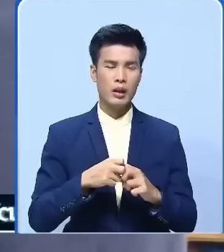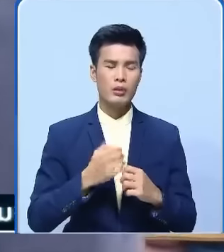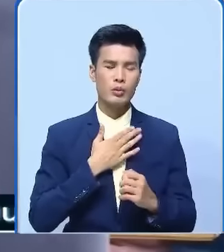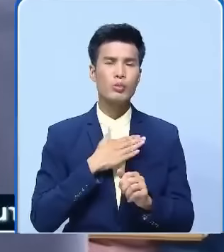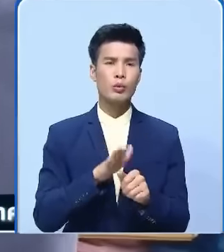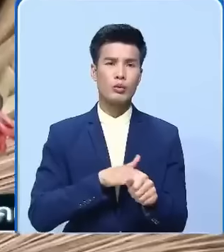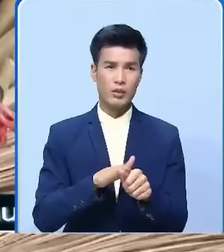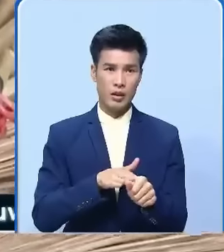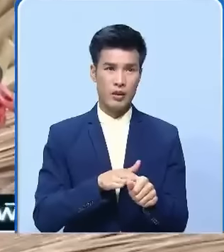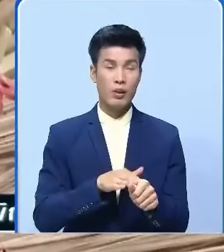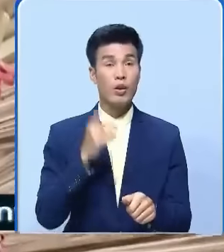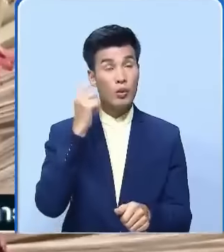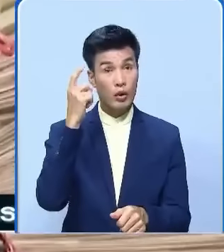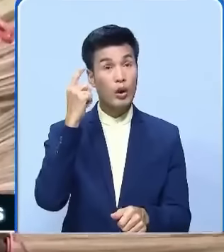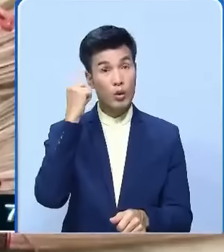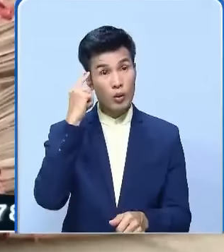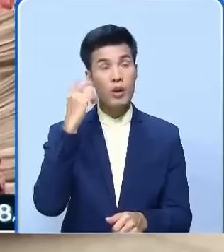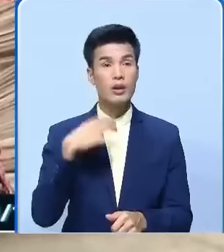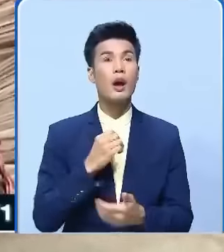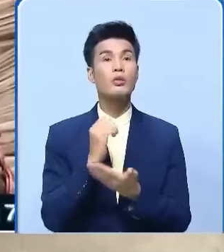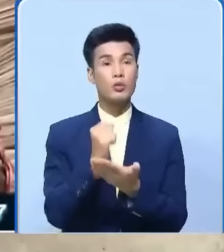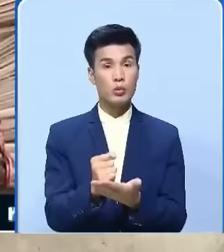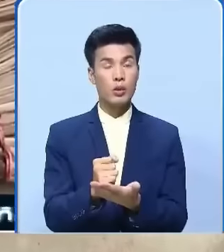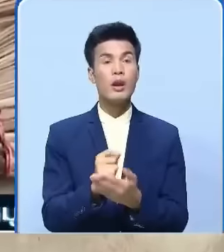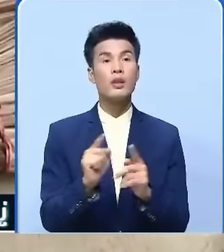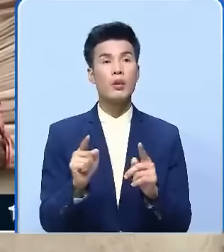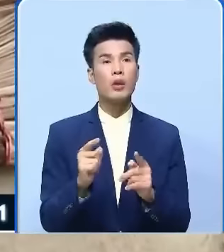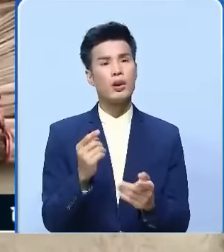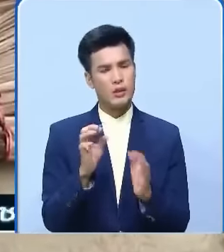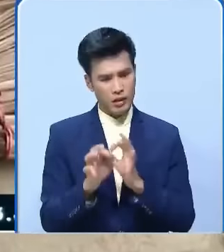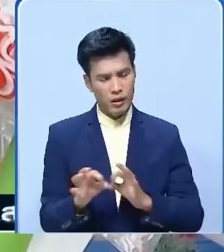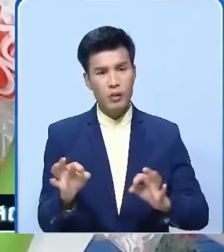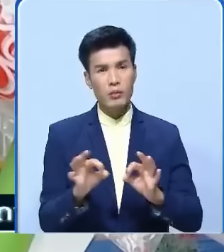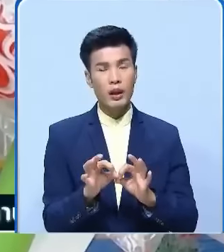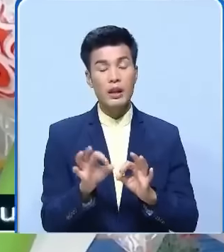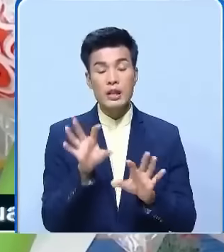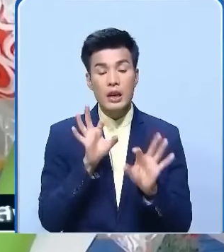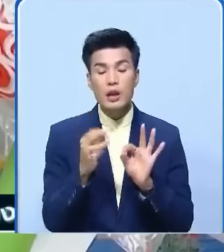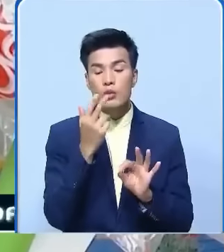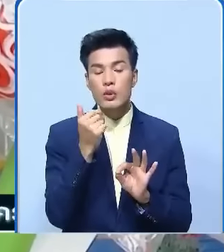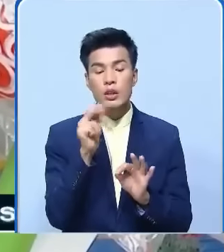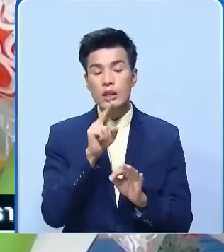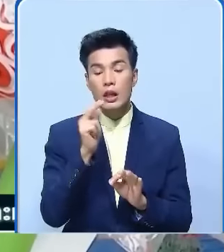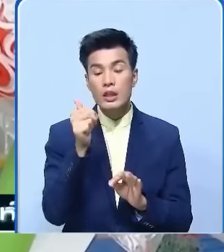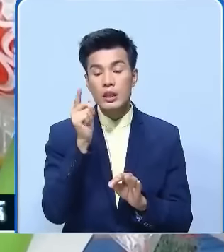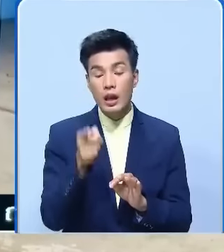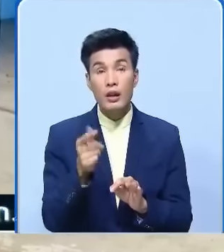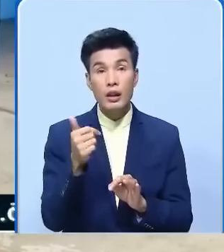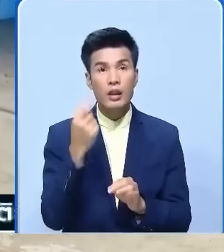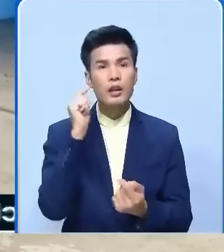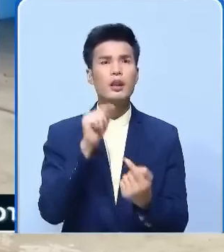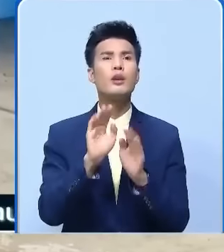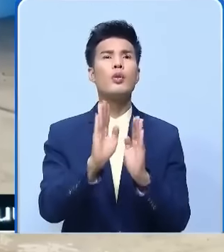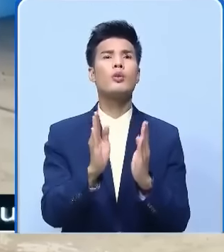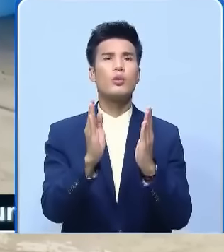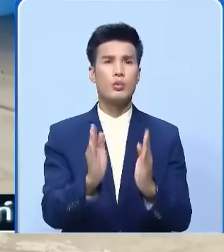จเราเน า ะ เข้าใจนะคะว่าก็อยากจะช่วยเหลือกันนะคะแต่ว่าอย่างน้อยที่สุดก็คือเลือกหน่อยแล้วกันว่ามันใช้งานได้อยู่หรือเปล่านึกถึงใจเขาใจเ